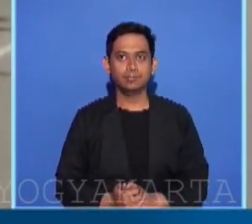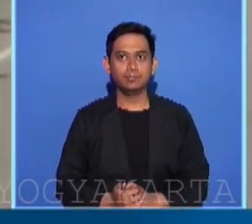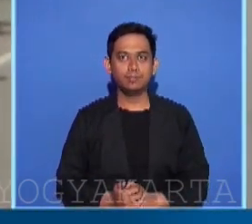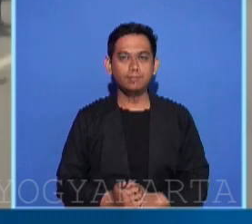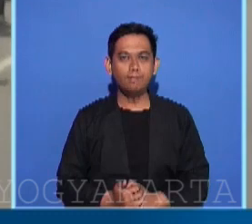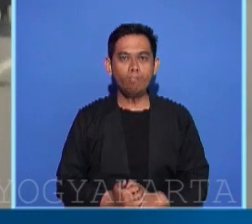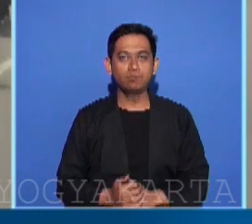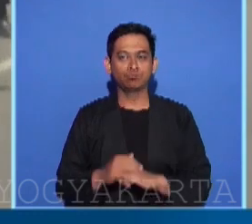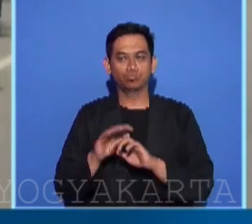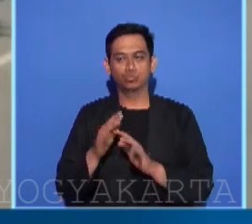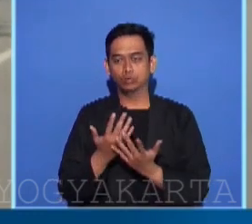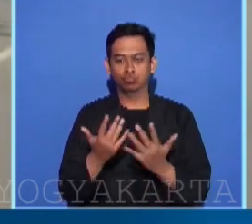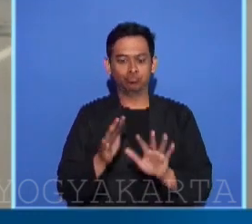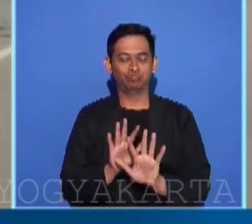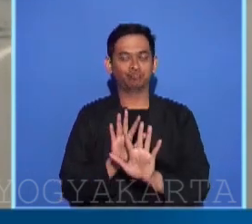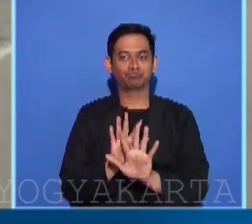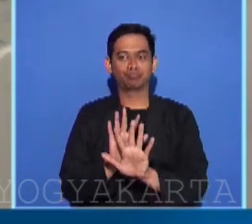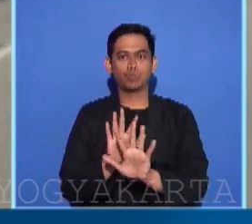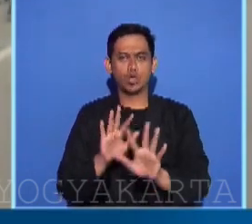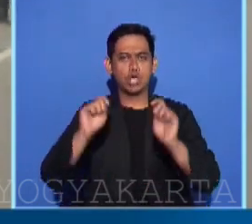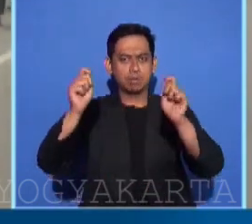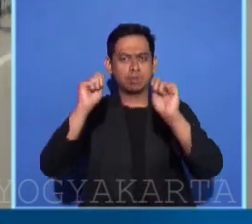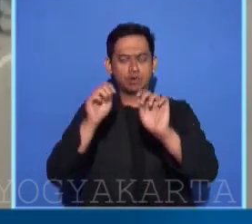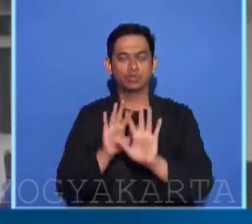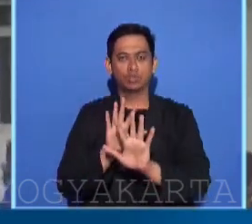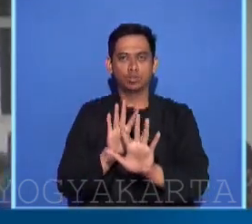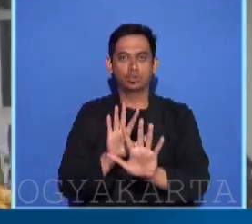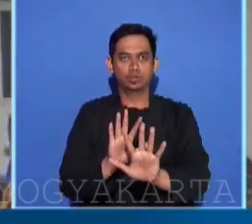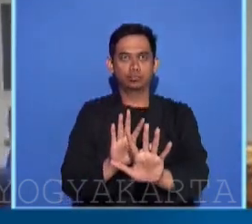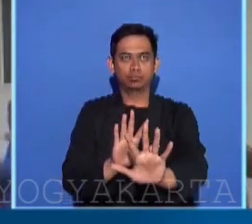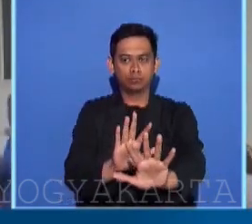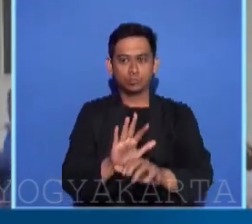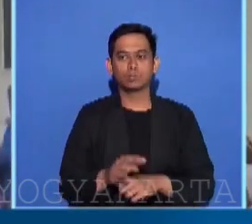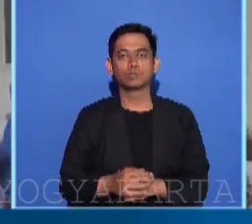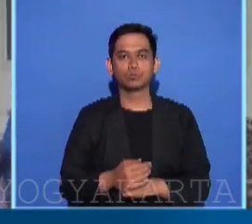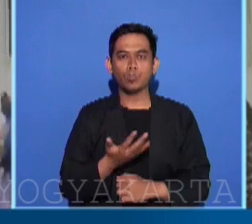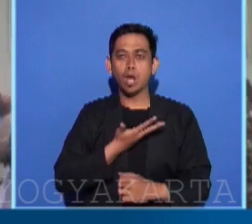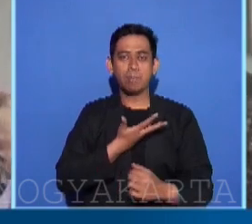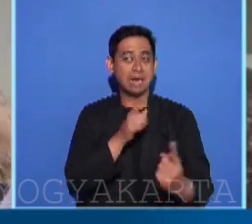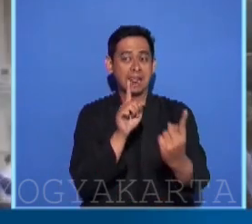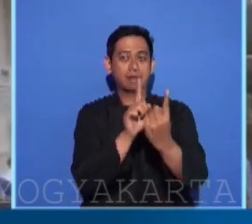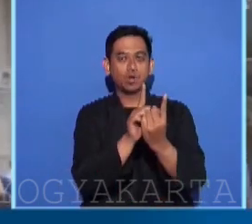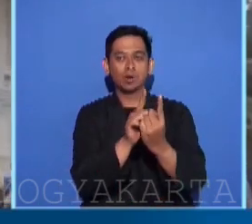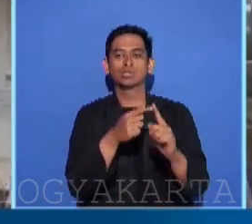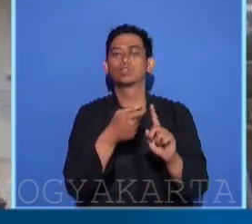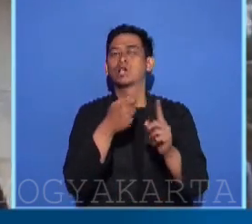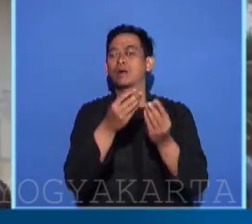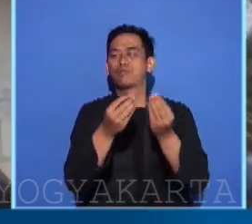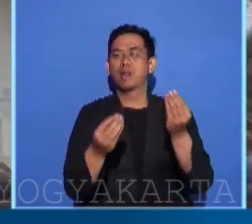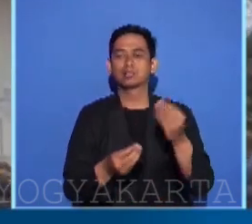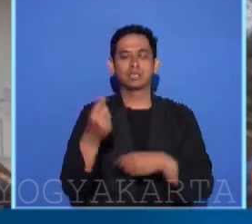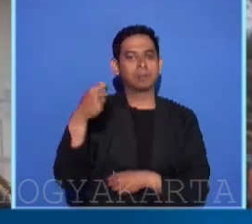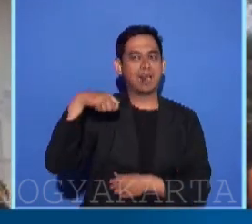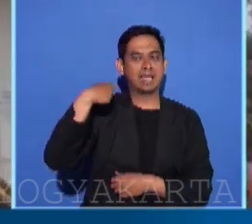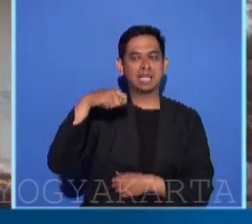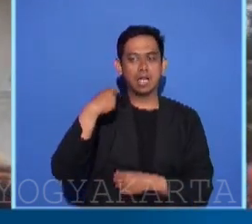Masa aksi yang tergabung dalam aksi kebangkitan peradaban Borobudur menghendaki bertemu stakeholder dari perwakilan Kemenko